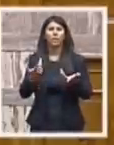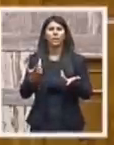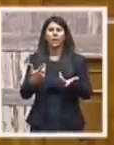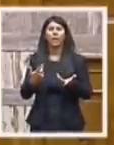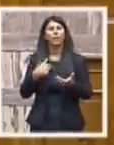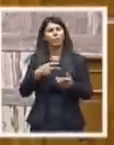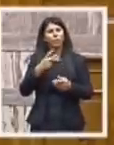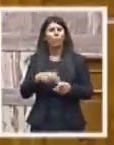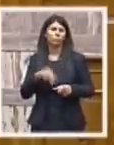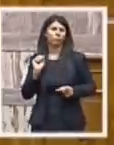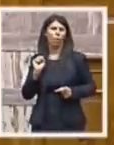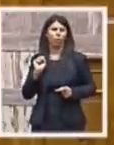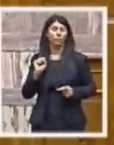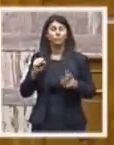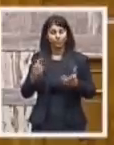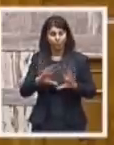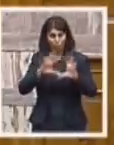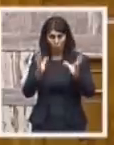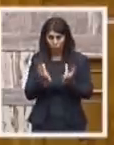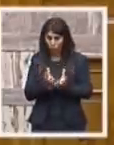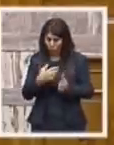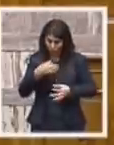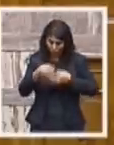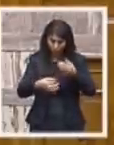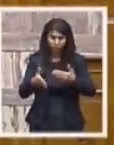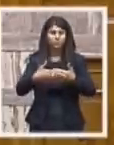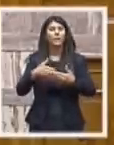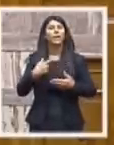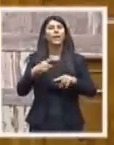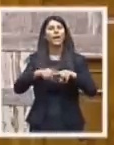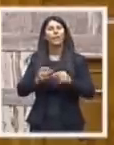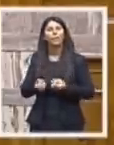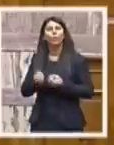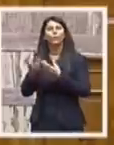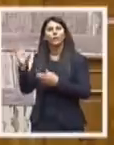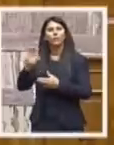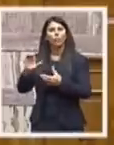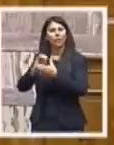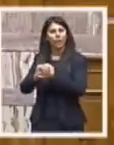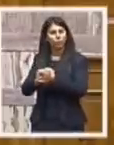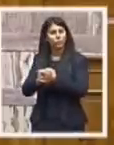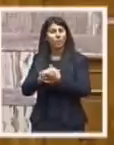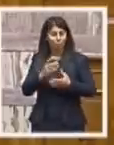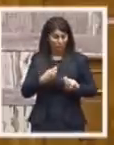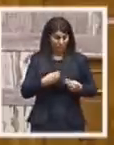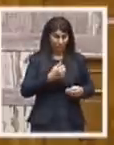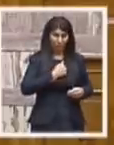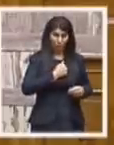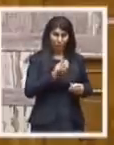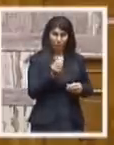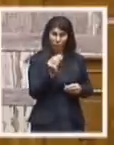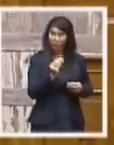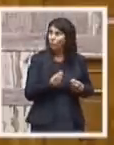αρνησικυρία. Ολοκληρώνοντας, η προσφορά της χώρας μας στην Ευρωπαϊκή Ένωση μπορεί να μεταλαμβαδεύσει τις αξίες του πολιτισμού